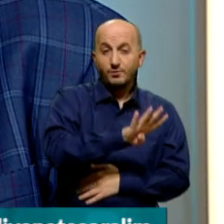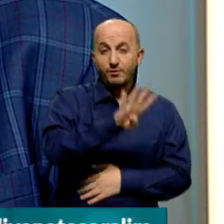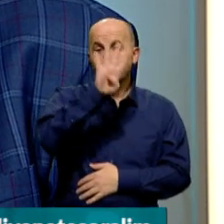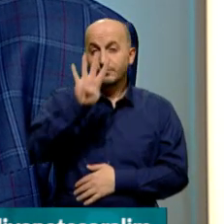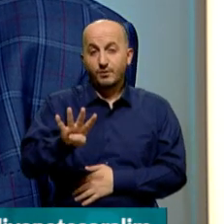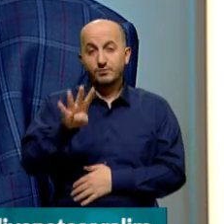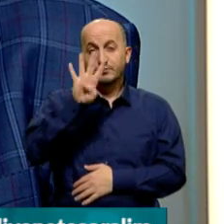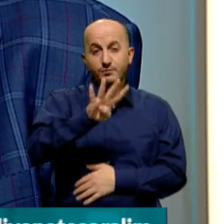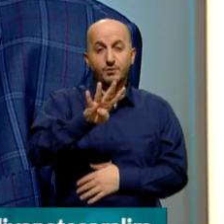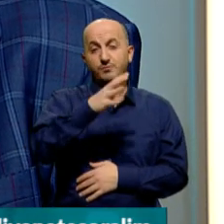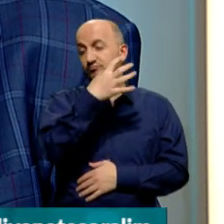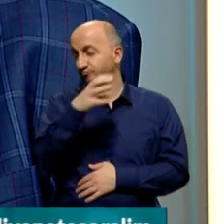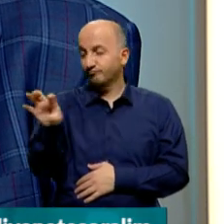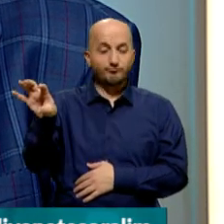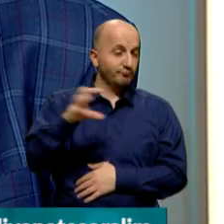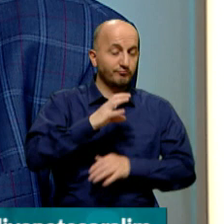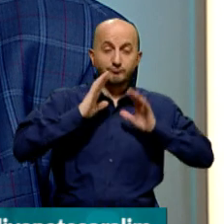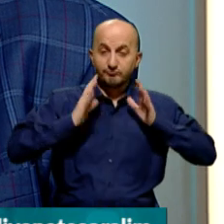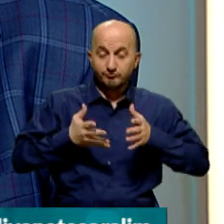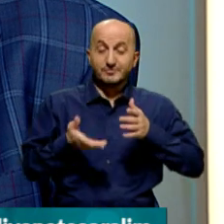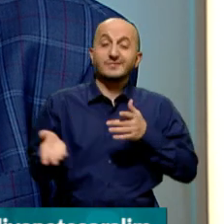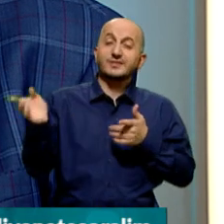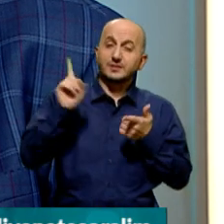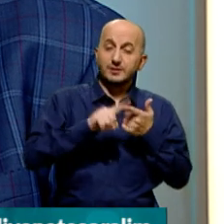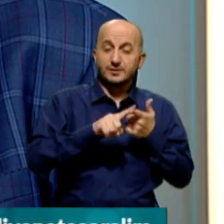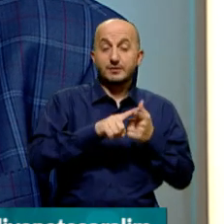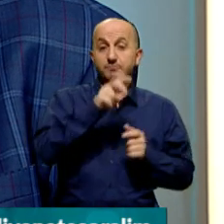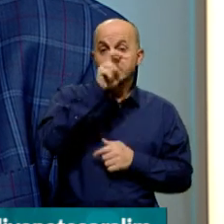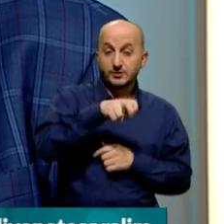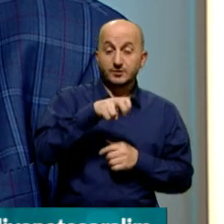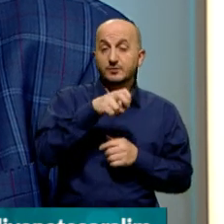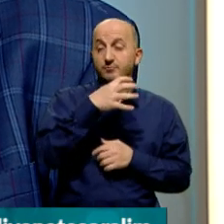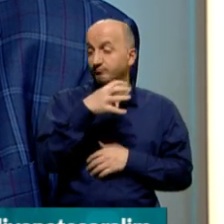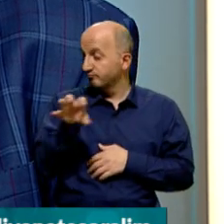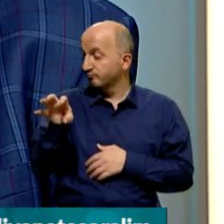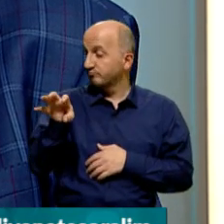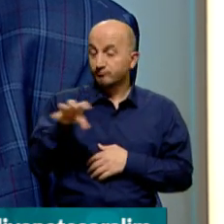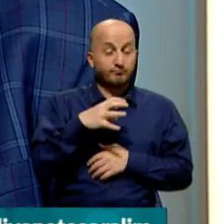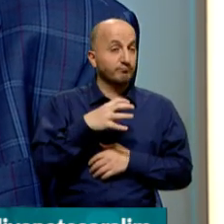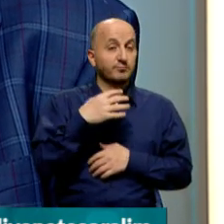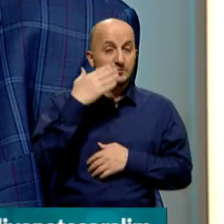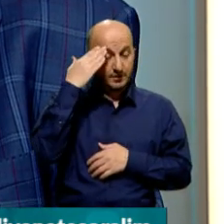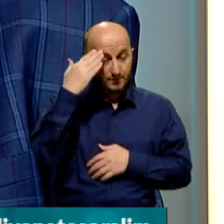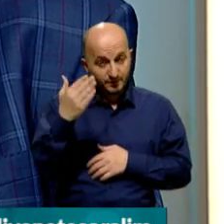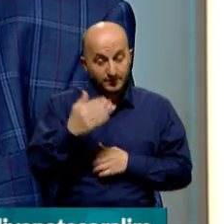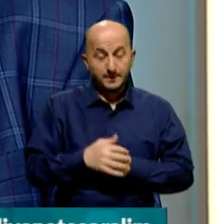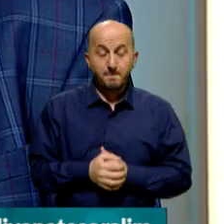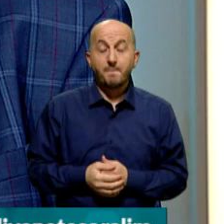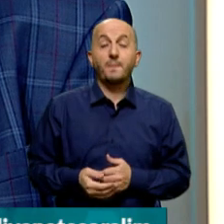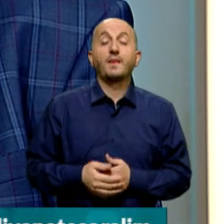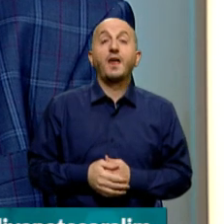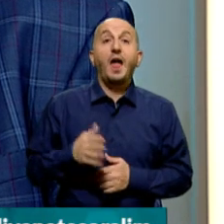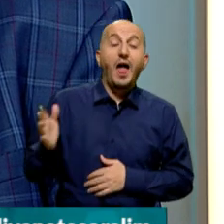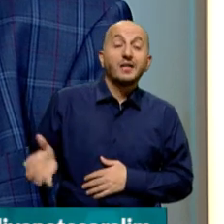bir selamla kıldığı. Hı hı. Diğer rivayette sekizer rekatta bir selamla kıldığı. Ve